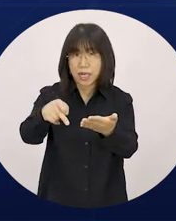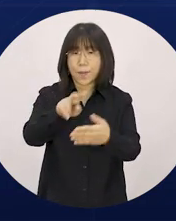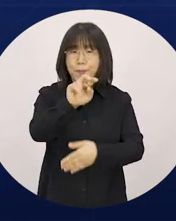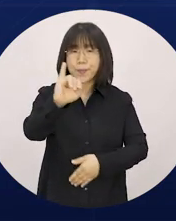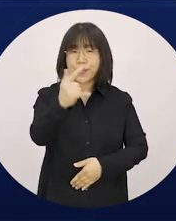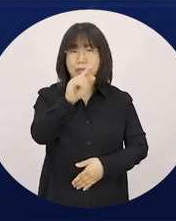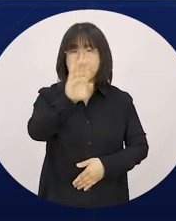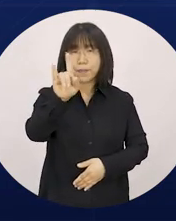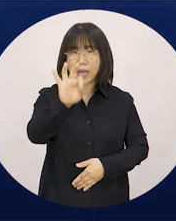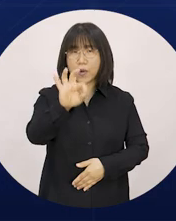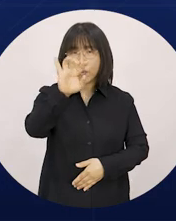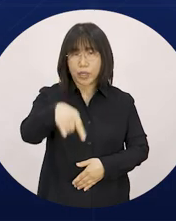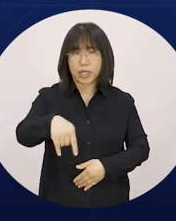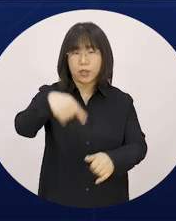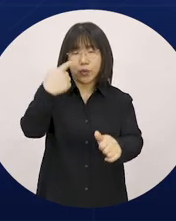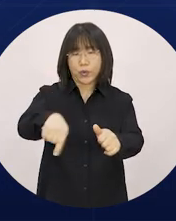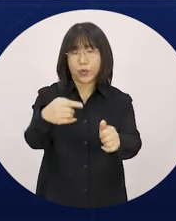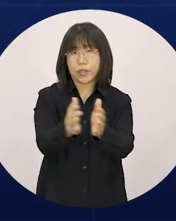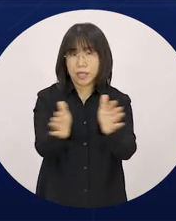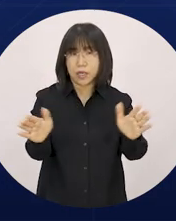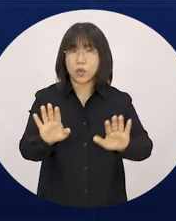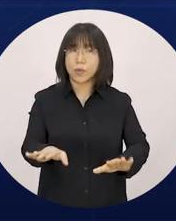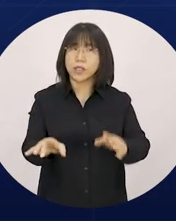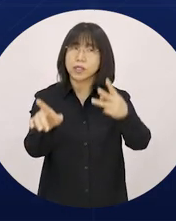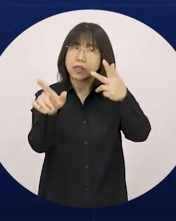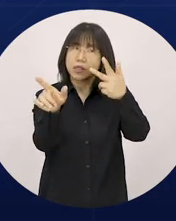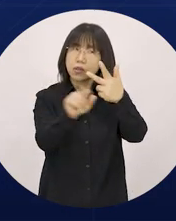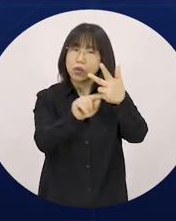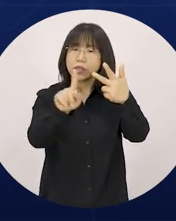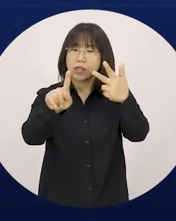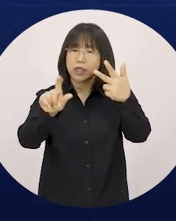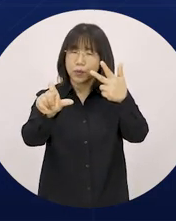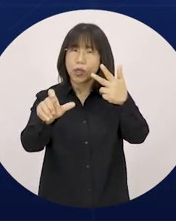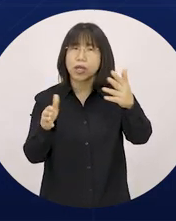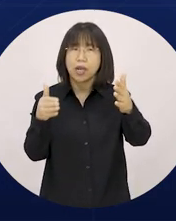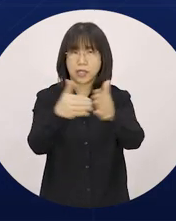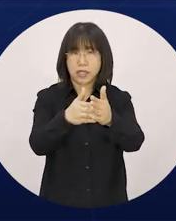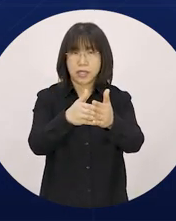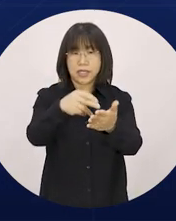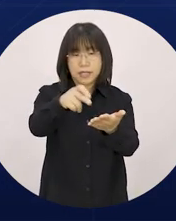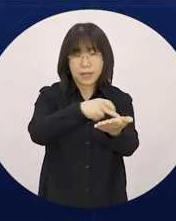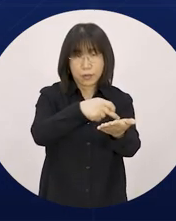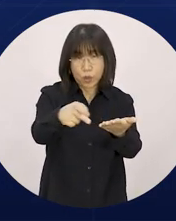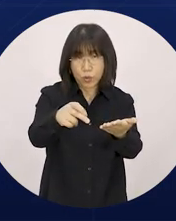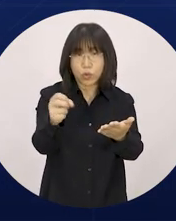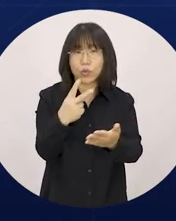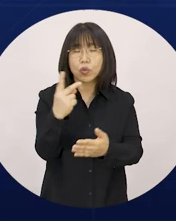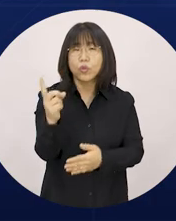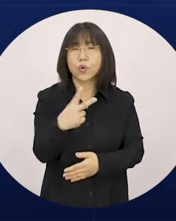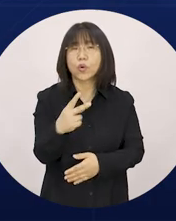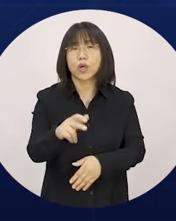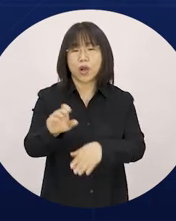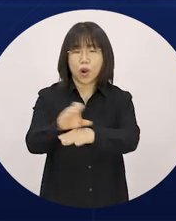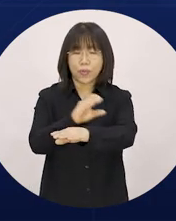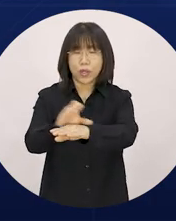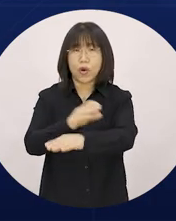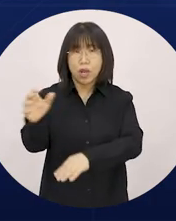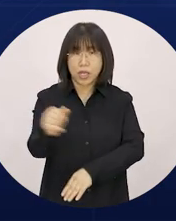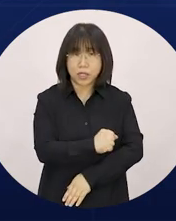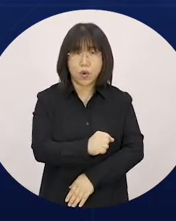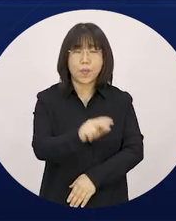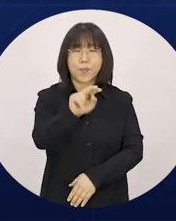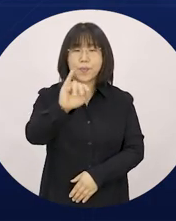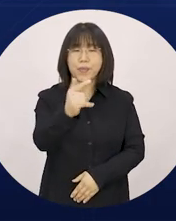스마트 민방위 교육을 시작했습니다. 오는 7월 15일까지 스마트폰이나 컴퓨터를 활용해